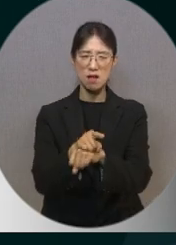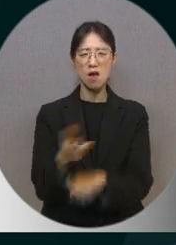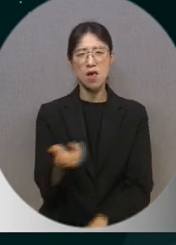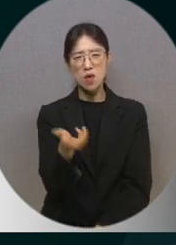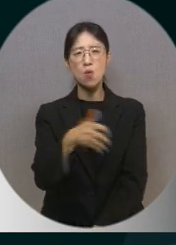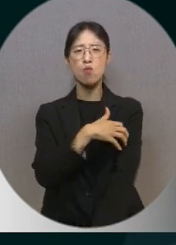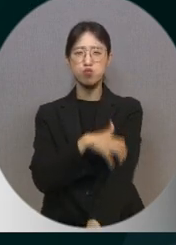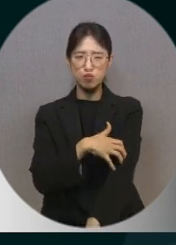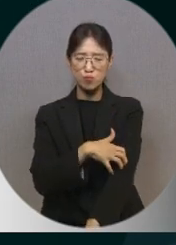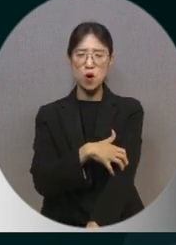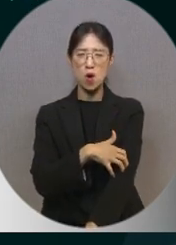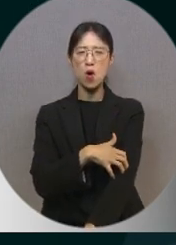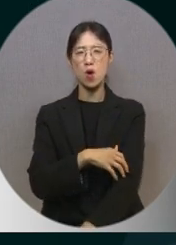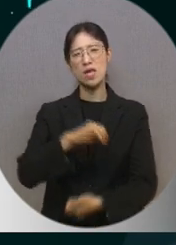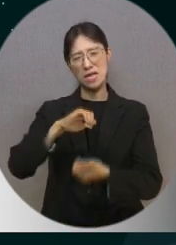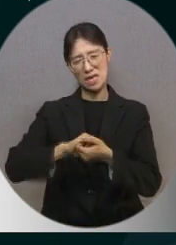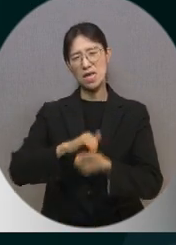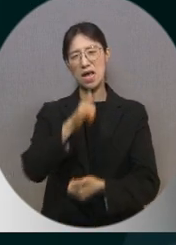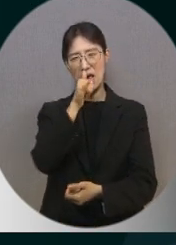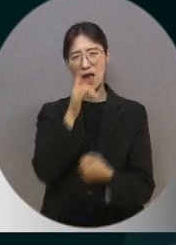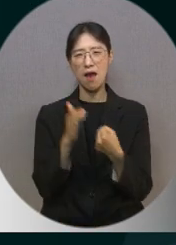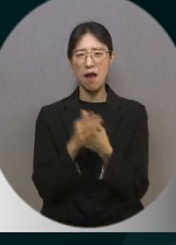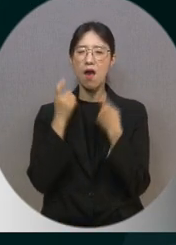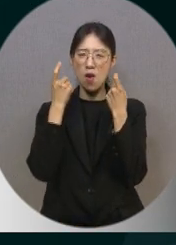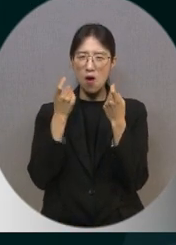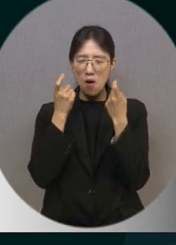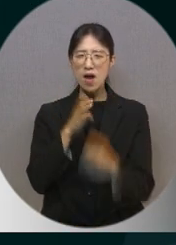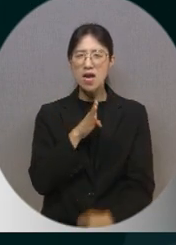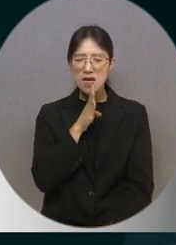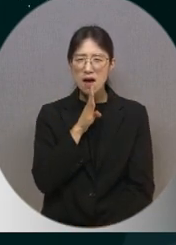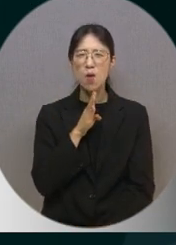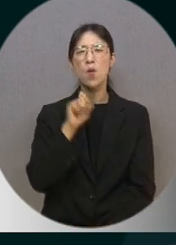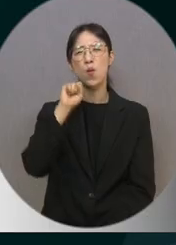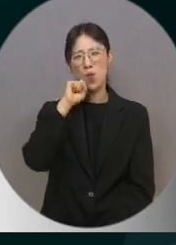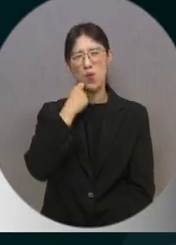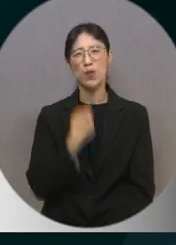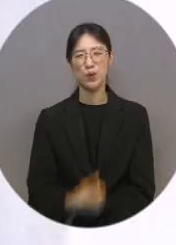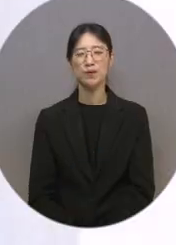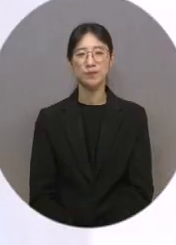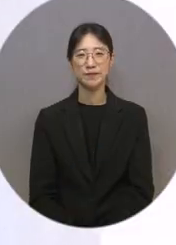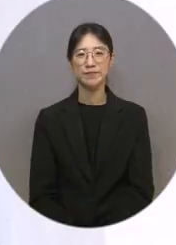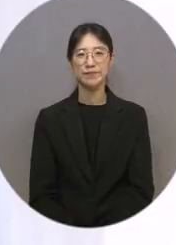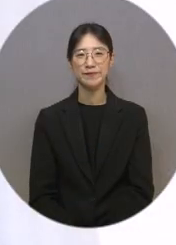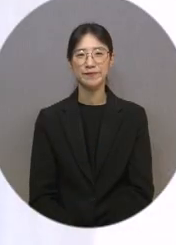이동의 불편함 등 다양한 제약을 원인으로 여행이 어려운 것이 현실입니다.